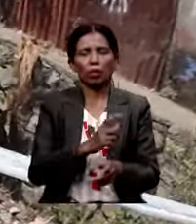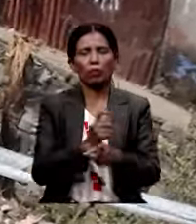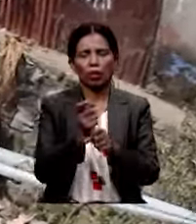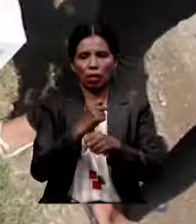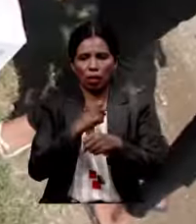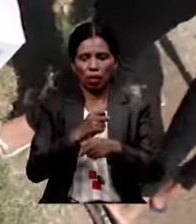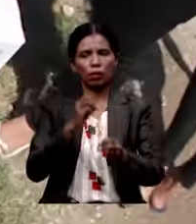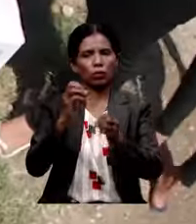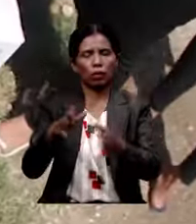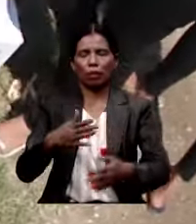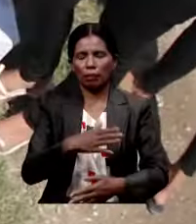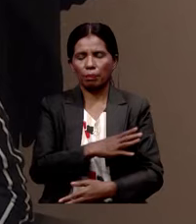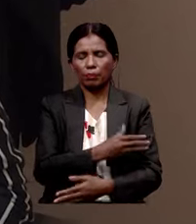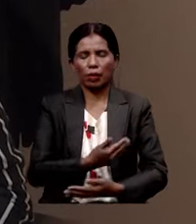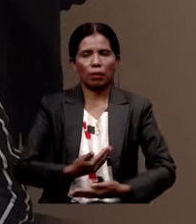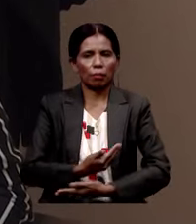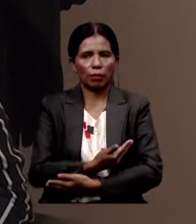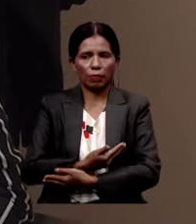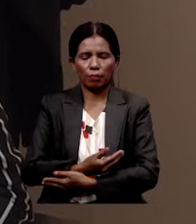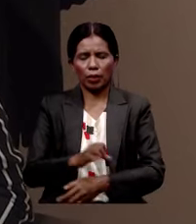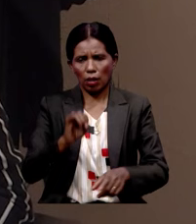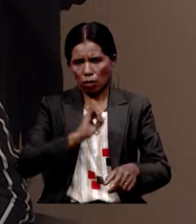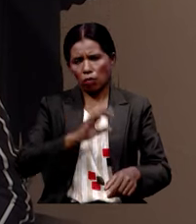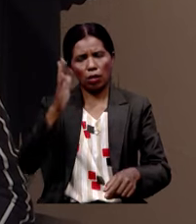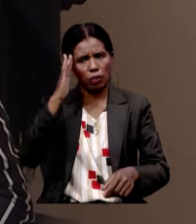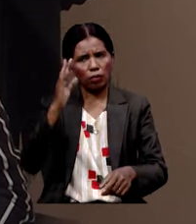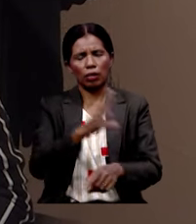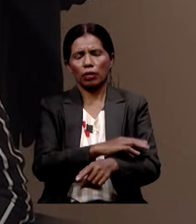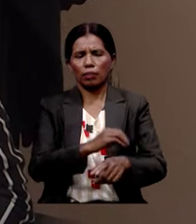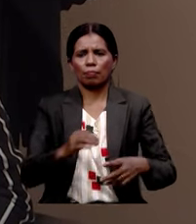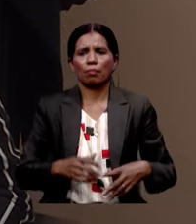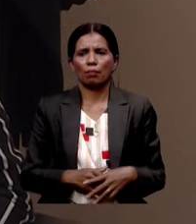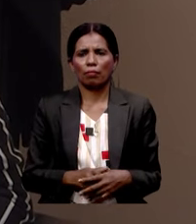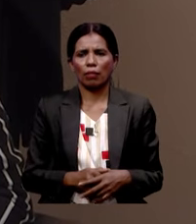refere. Hau hanoi situasaun siran sane